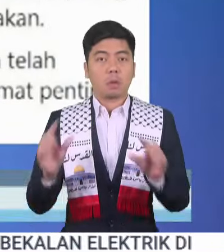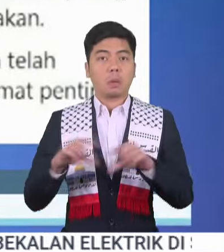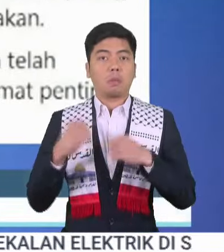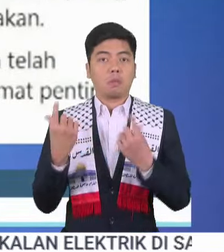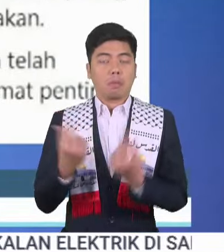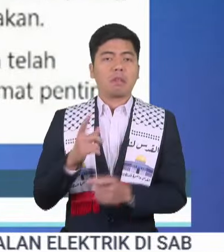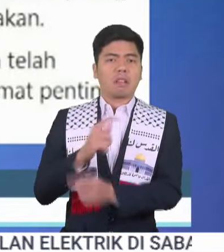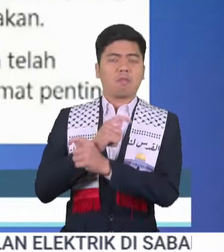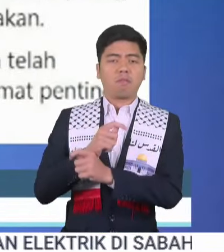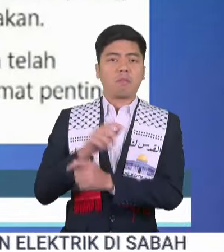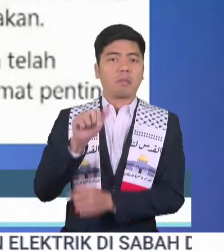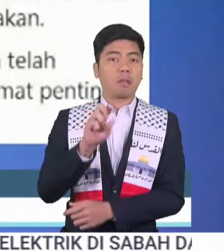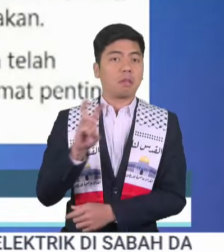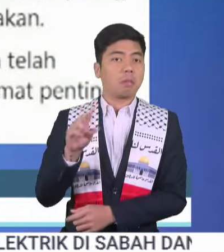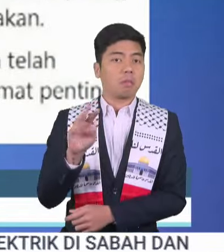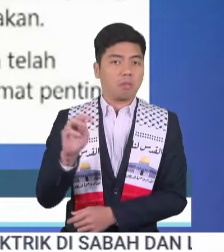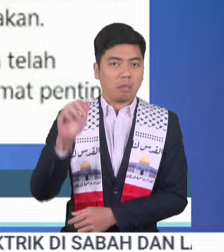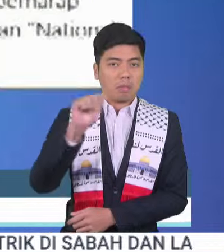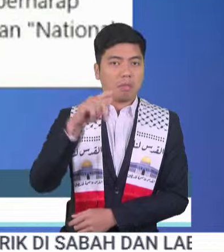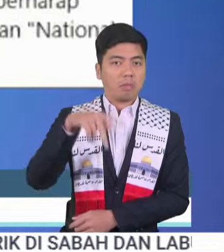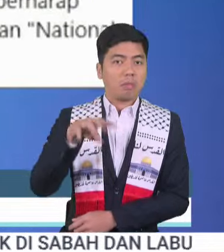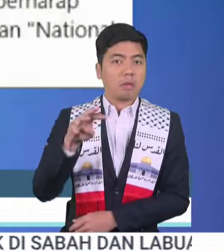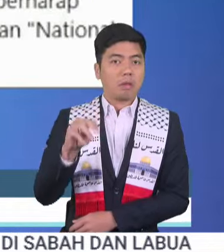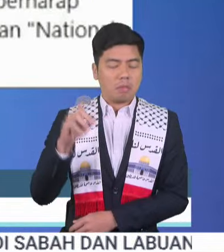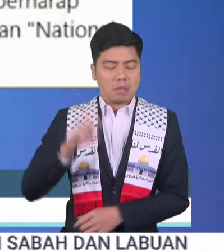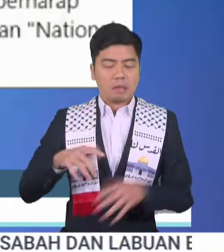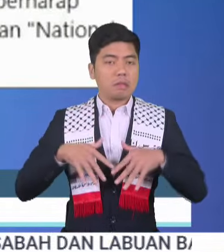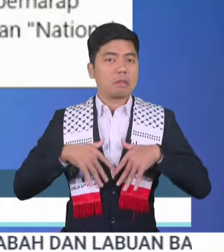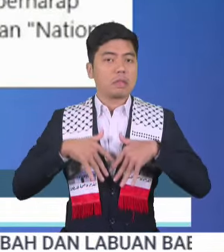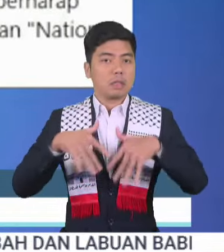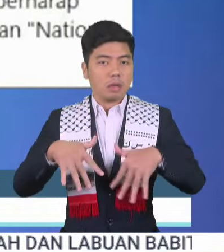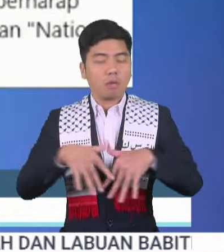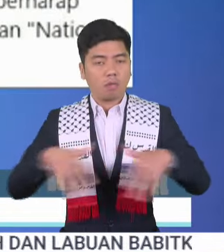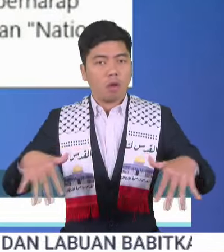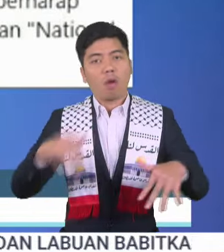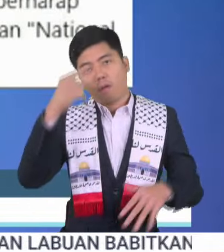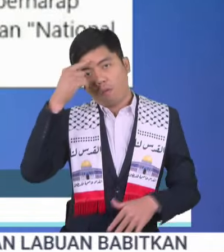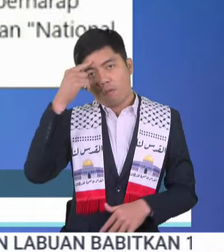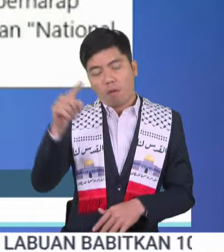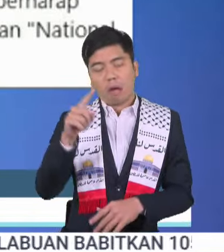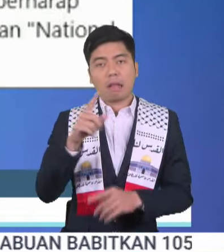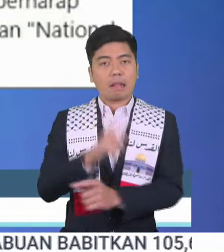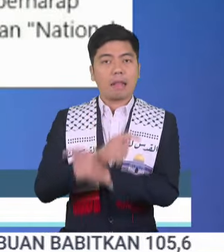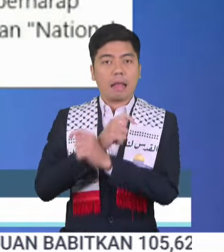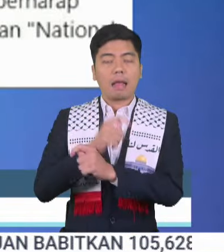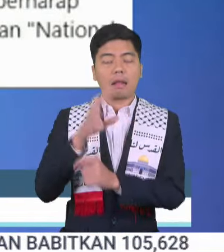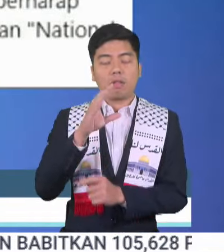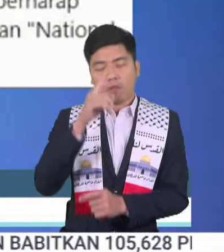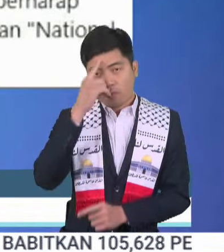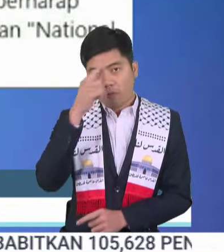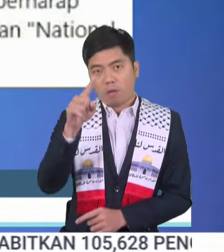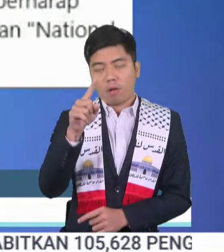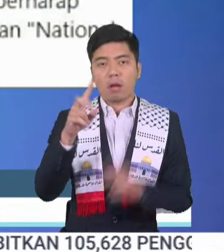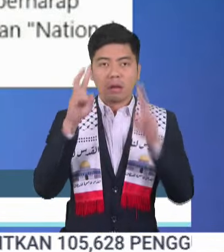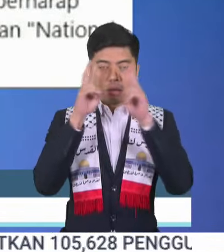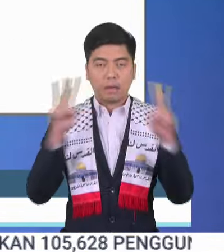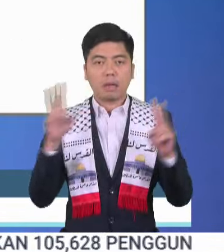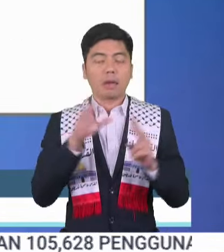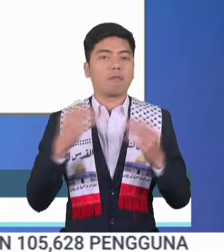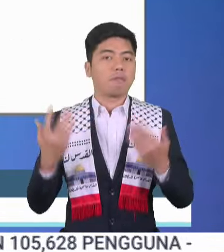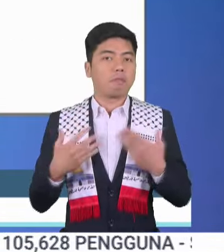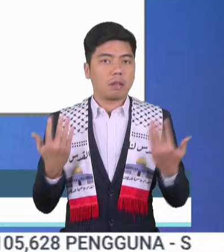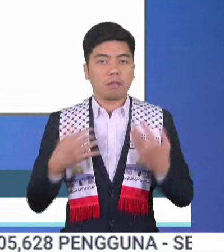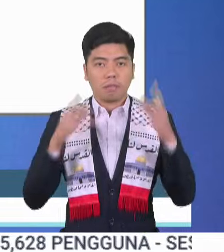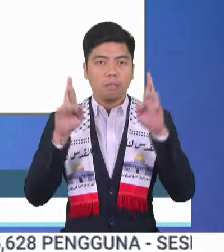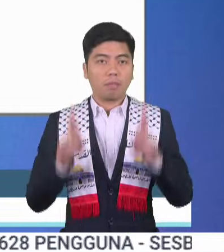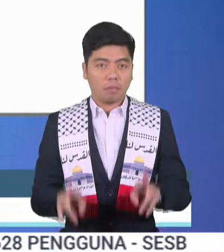Angkatan Pertahanan Awam Malaysia APM perlu bergerak ke hadapan dalam meningkatkan ketahanan nasional demi keamanan dan kesejahteraan seluruh